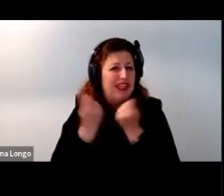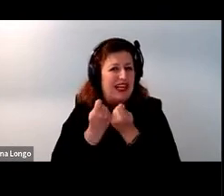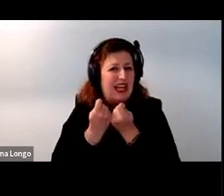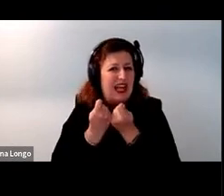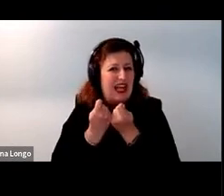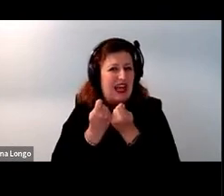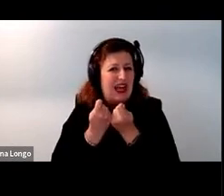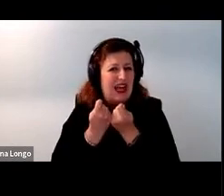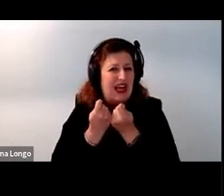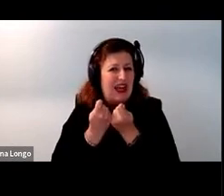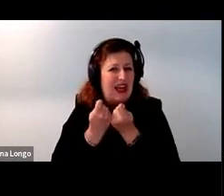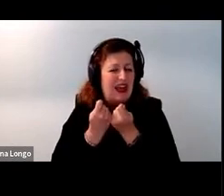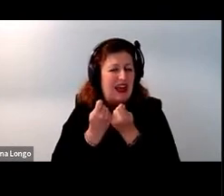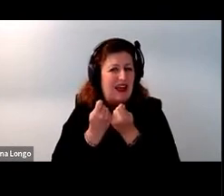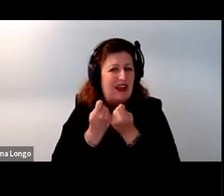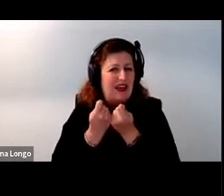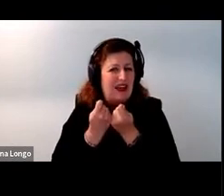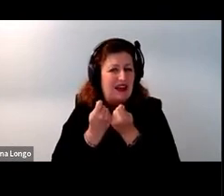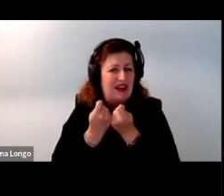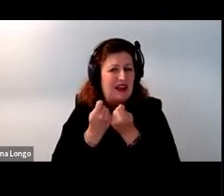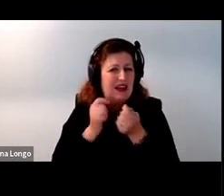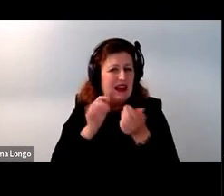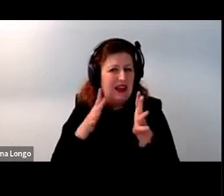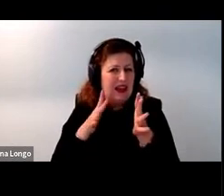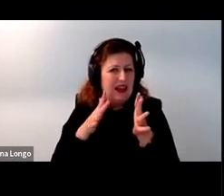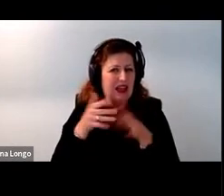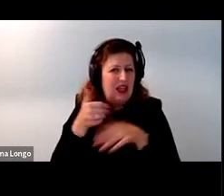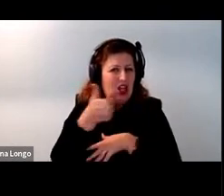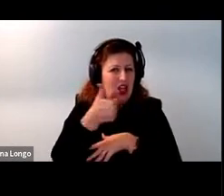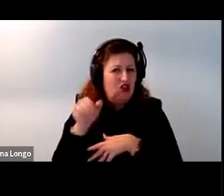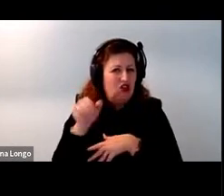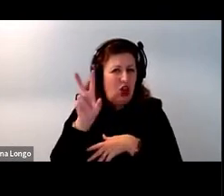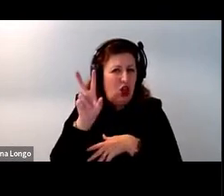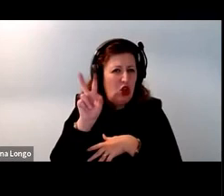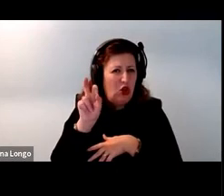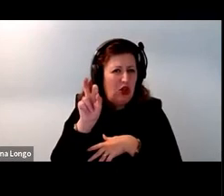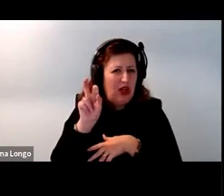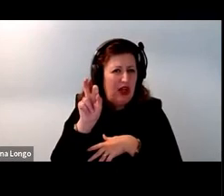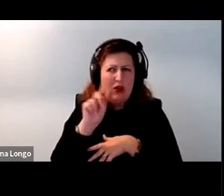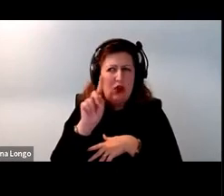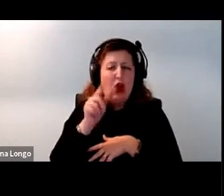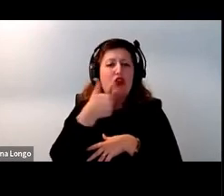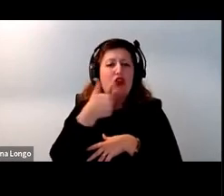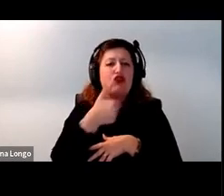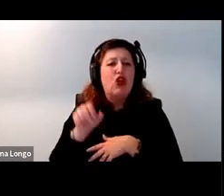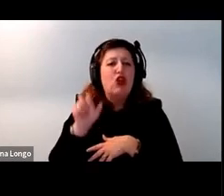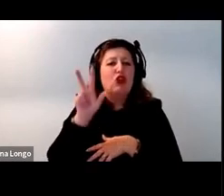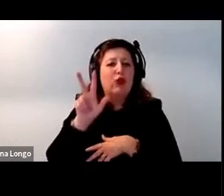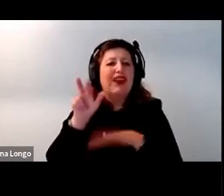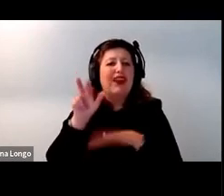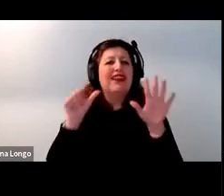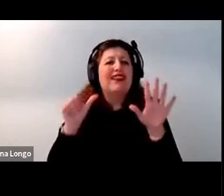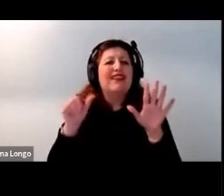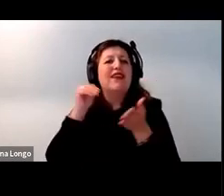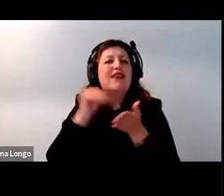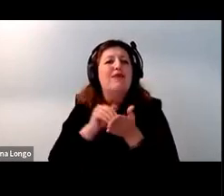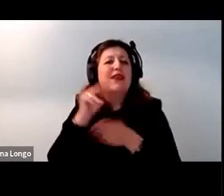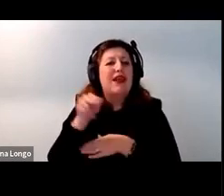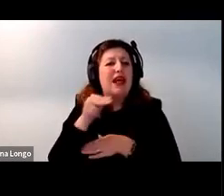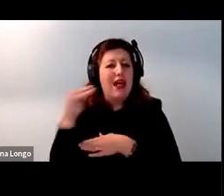Io la dico, poi mi correggete, forse 136 mila euro.